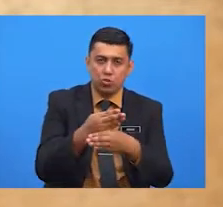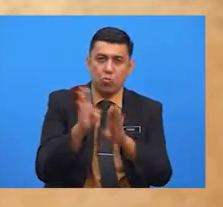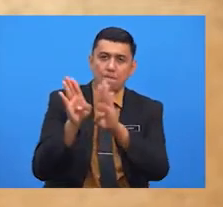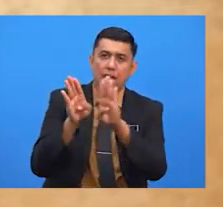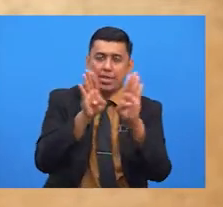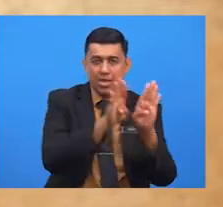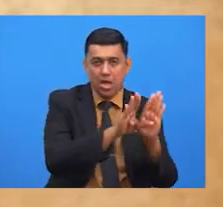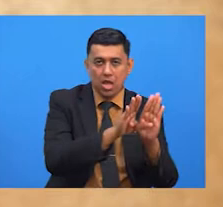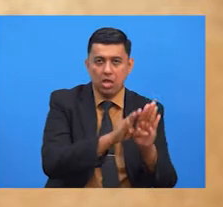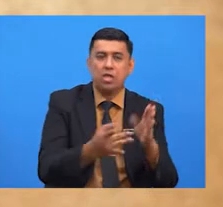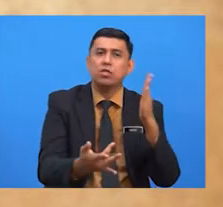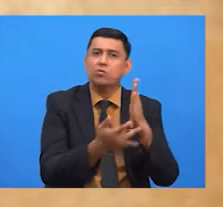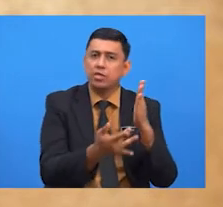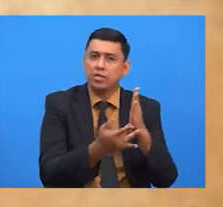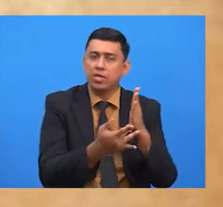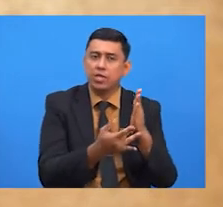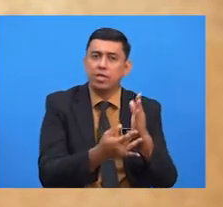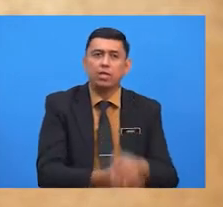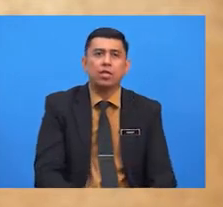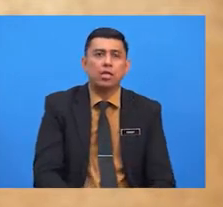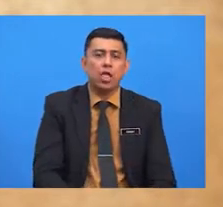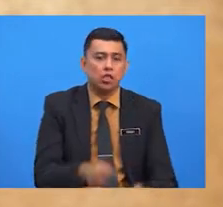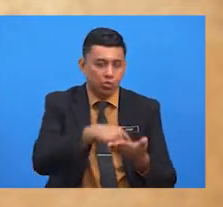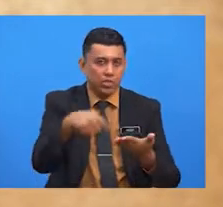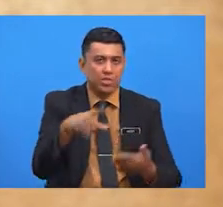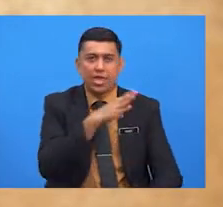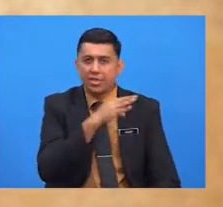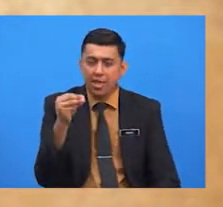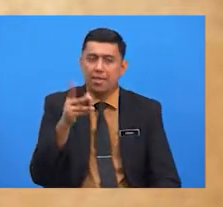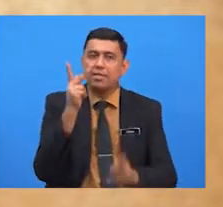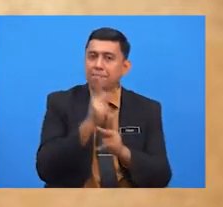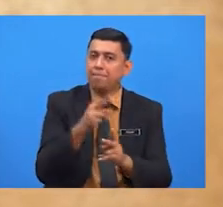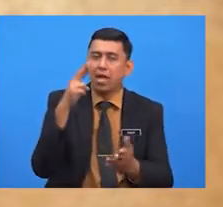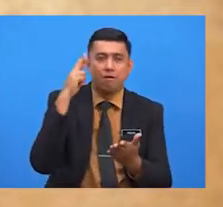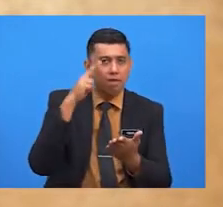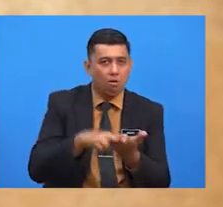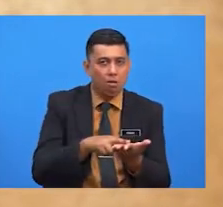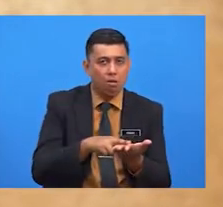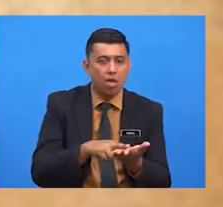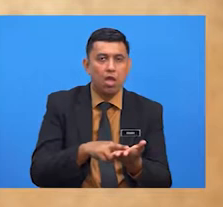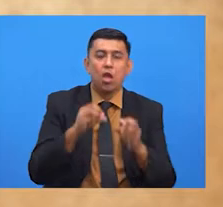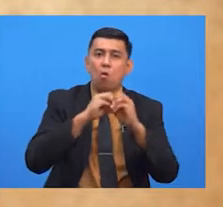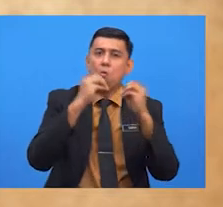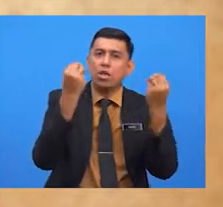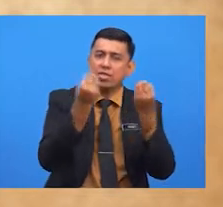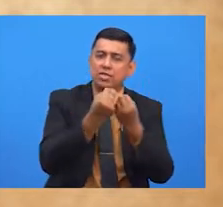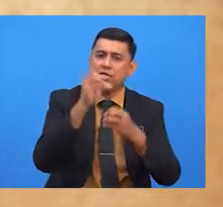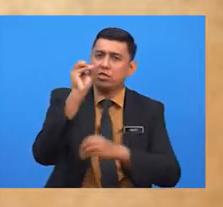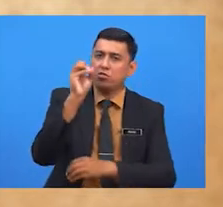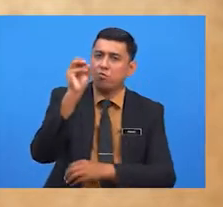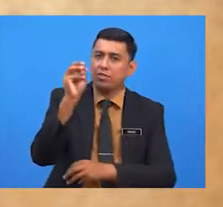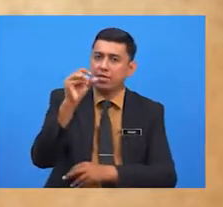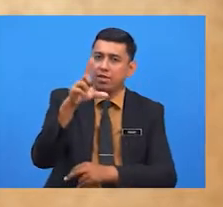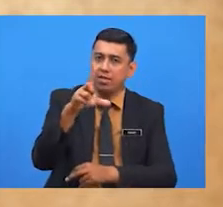teknologi, tulisan dan penyimpanan rekod, organisasi sosial, kesenian dan